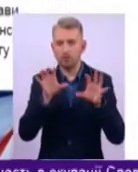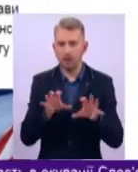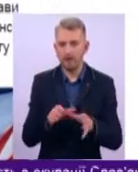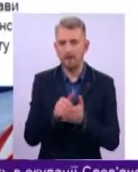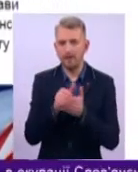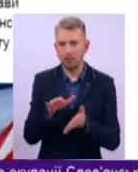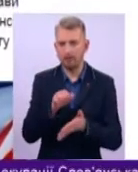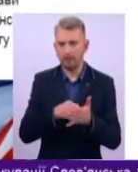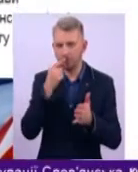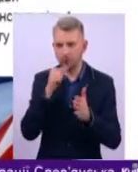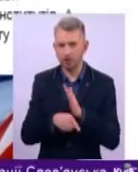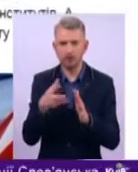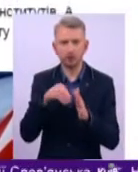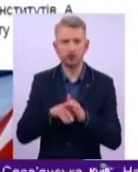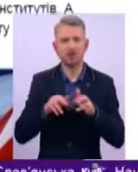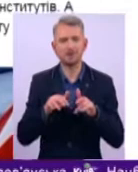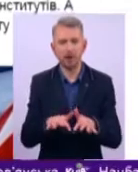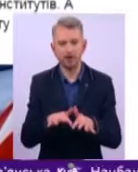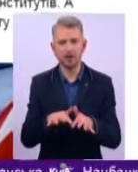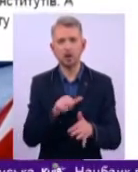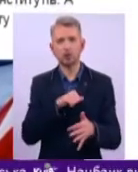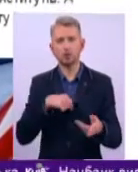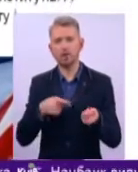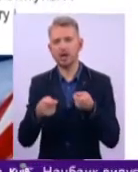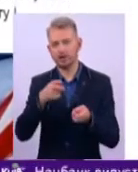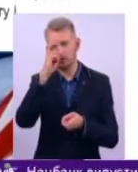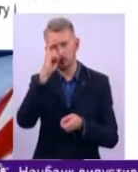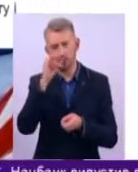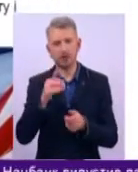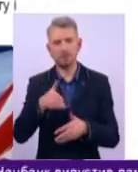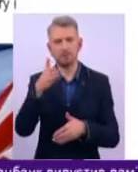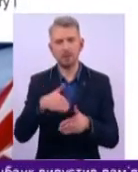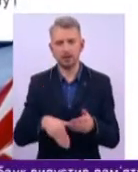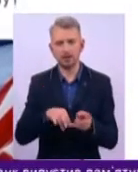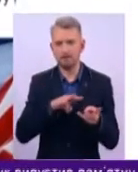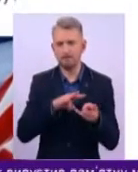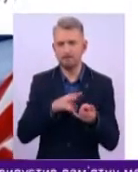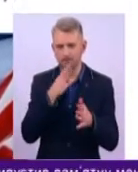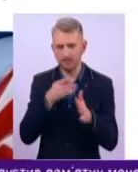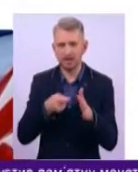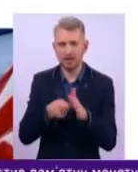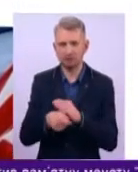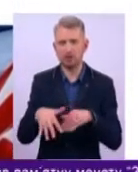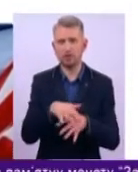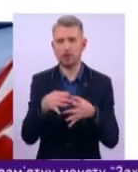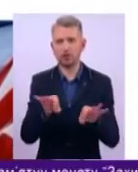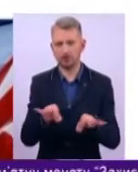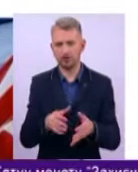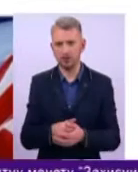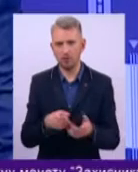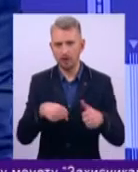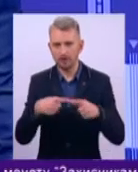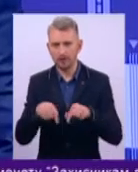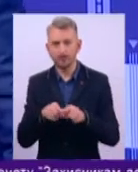відмови від втручання внутрішні справи суверенних держав та припинення підриву демократичних інститутів. Але ось